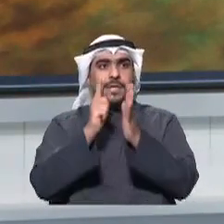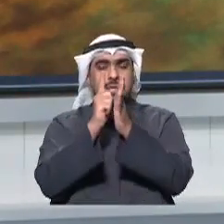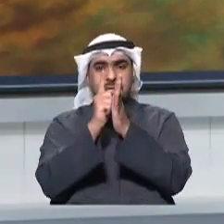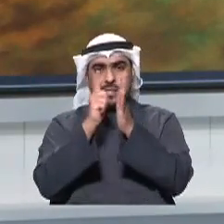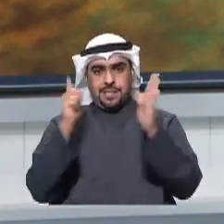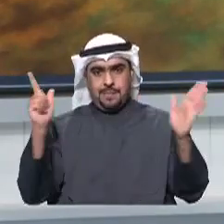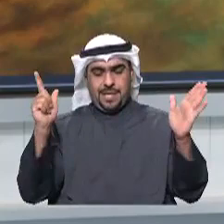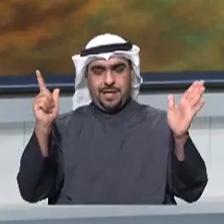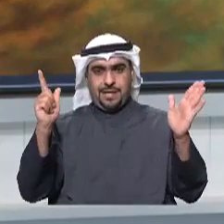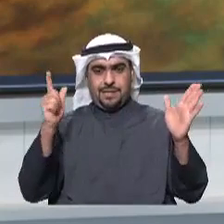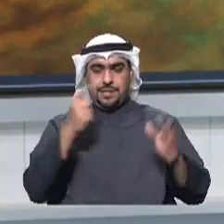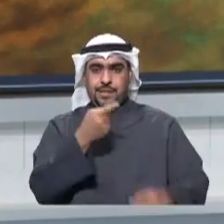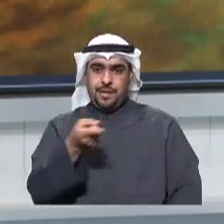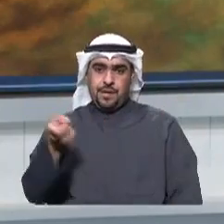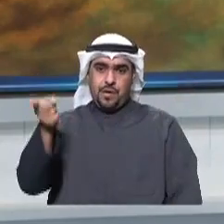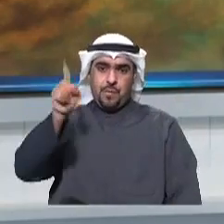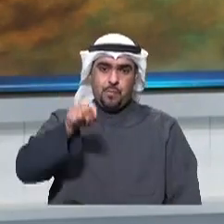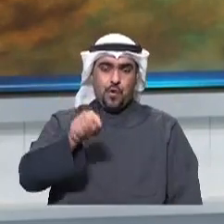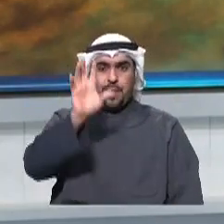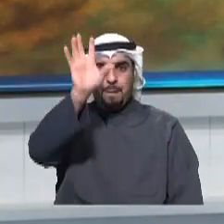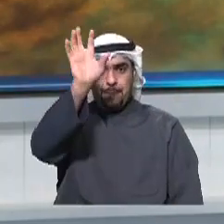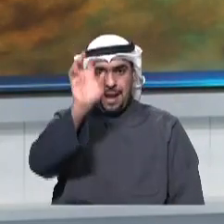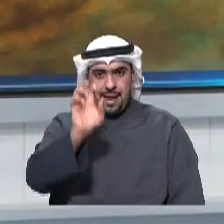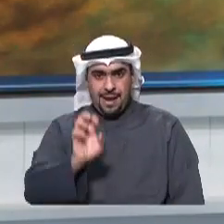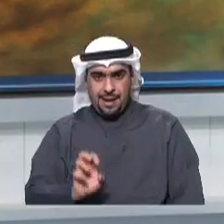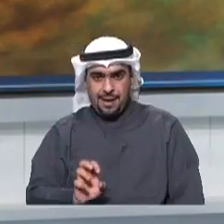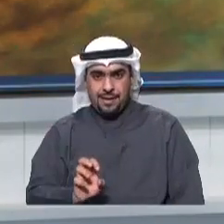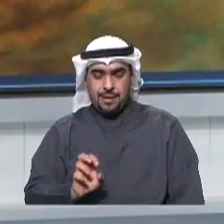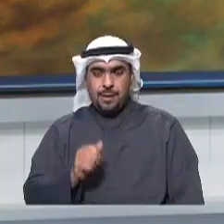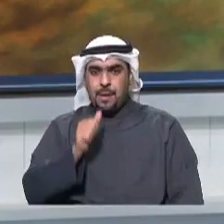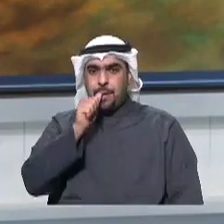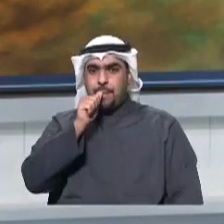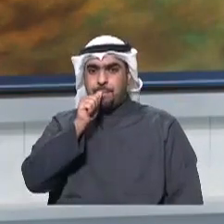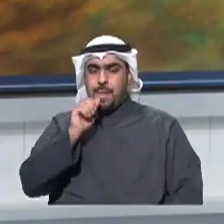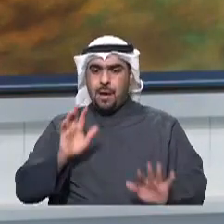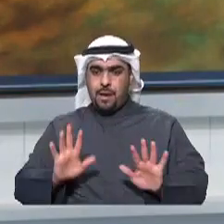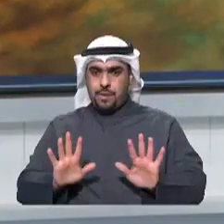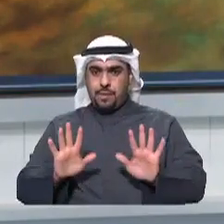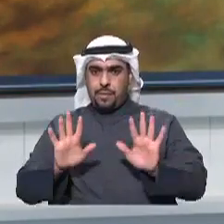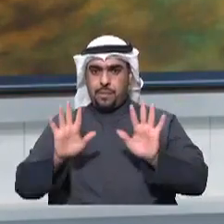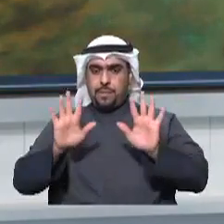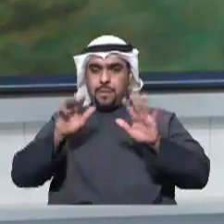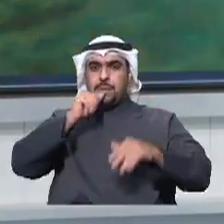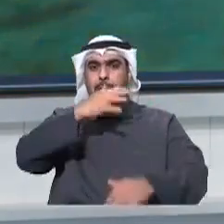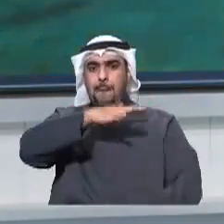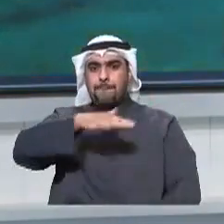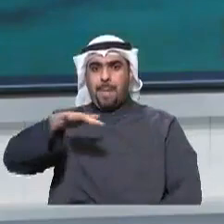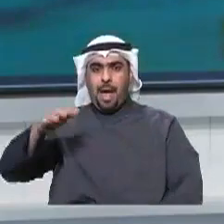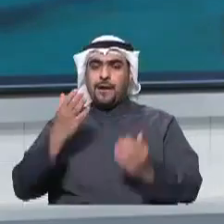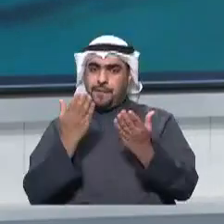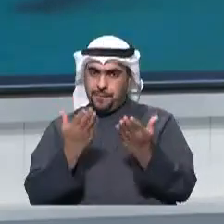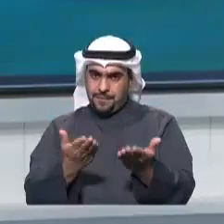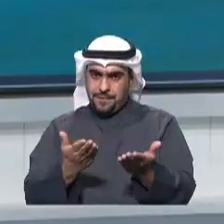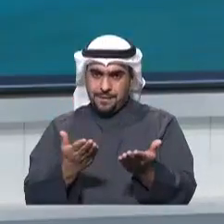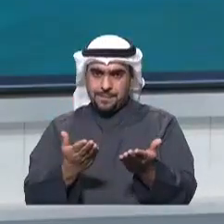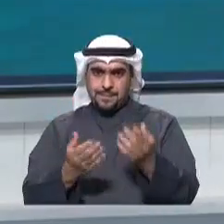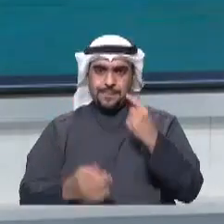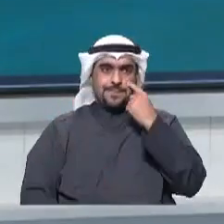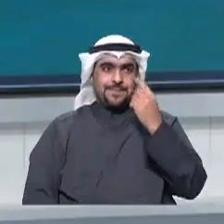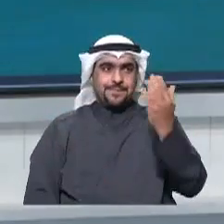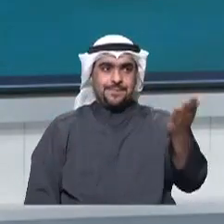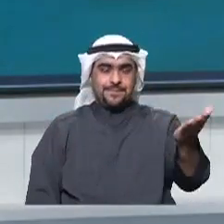أيضا خلال مساء الغد، وأيضا فرص أمطار متفرقة قد تكون رعدية على بعض المناطق